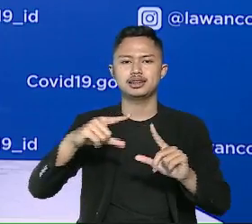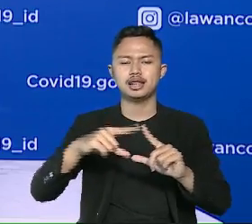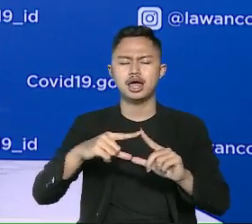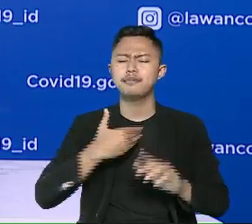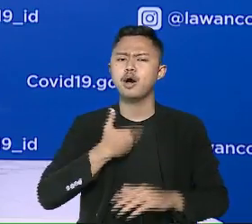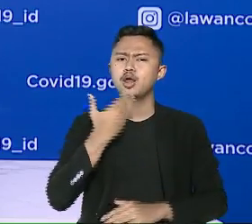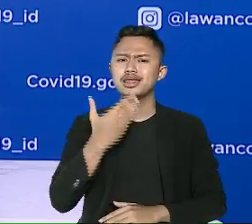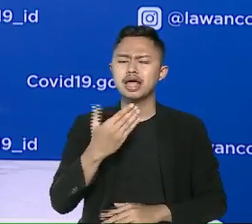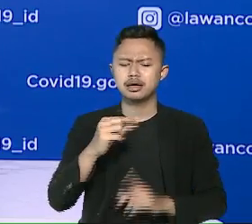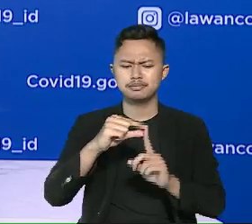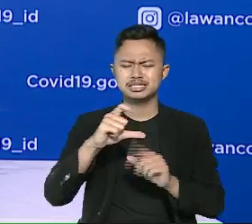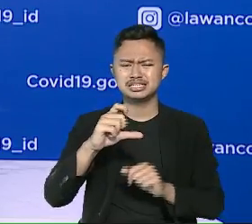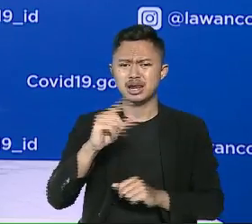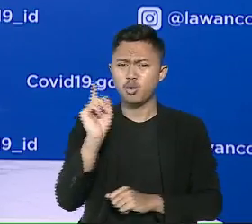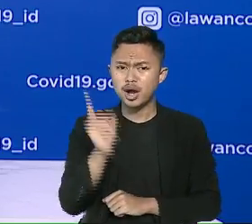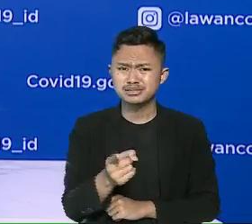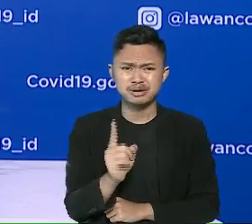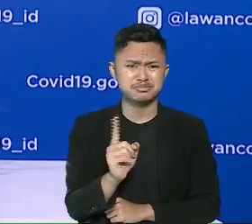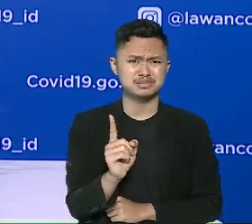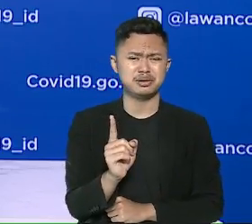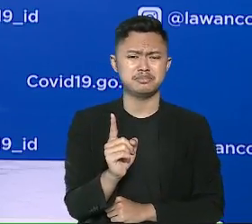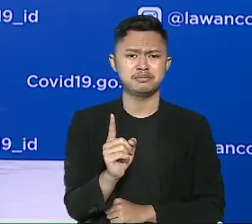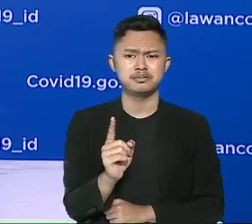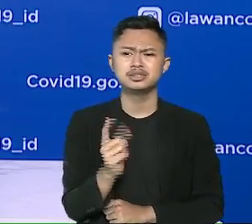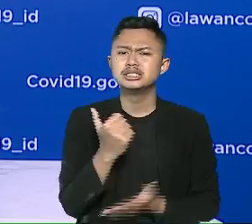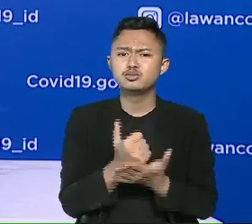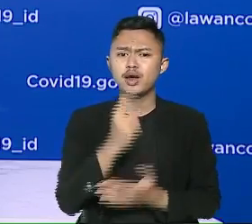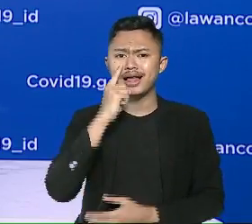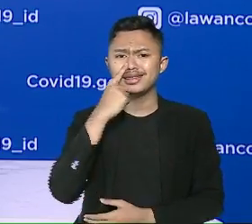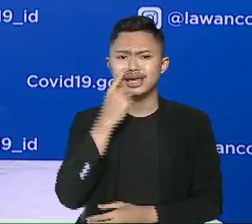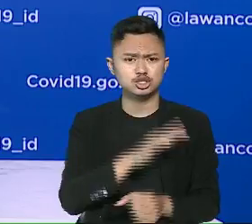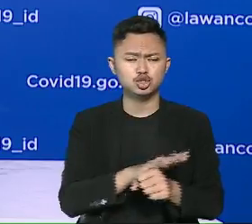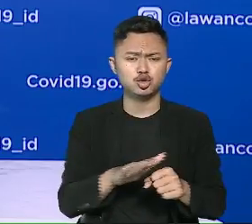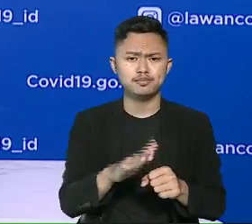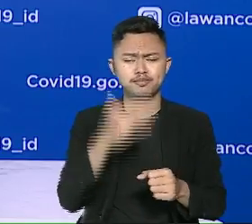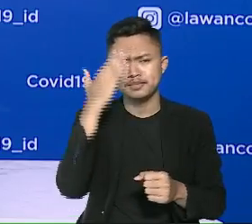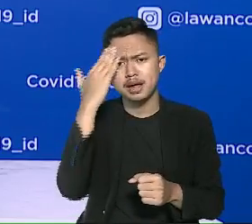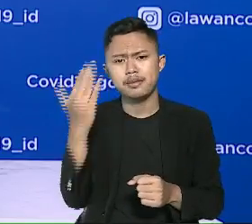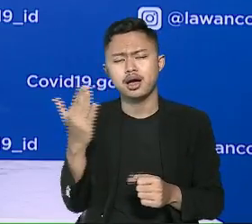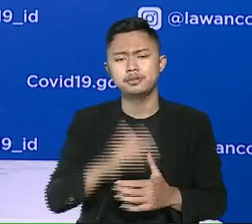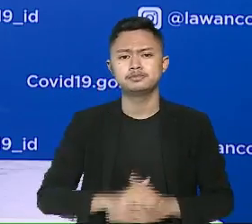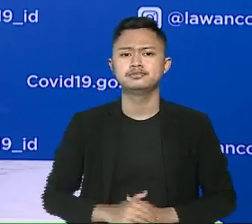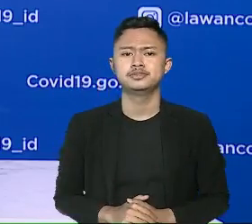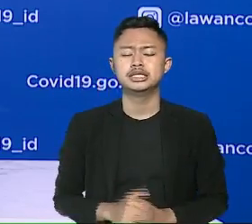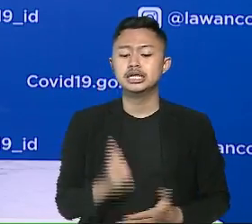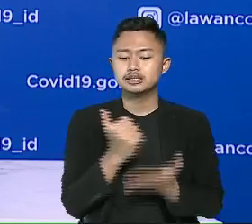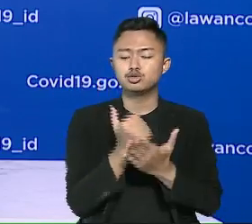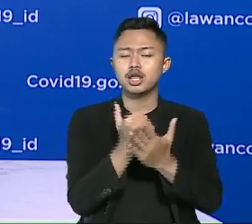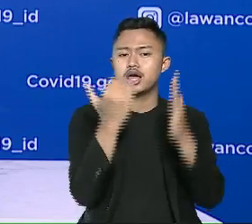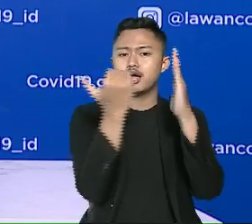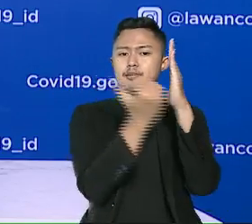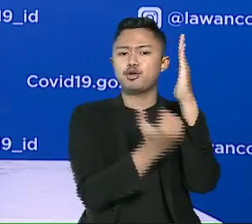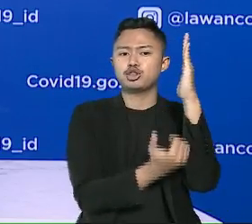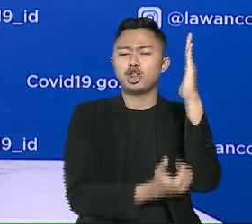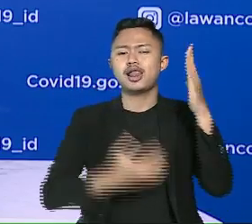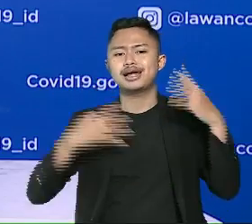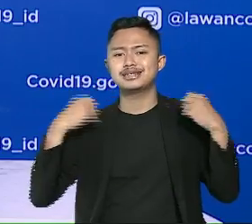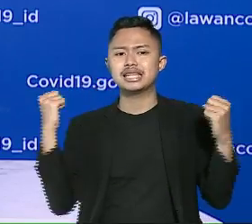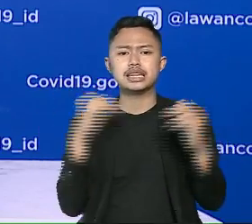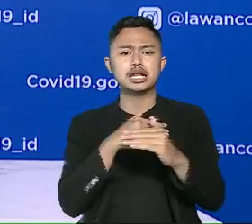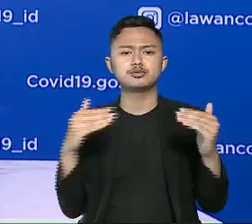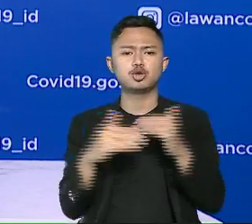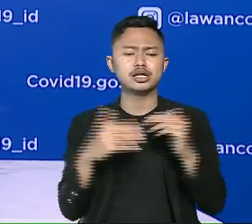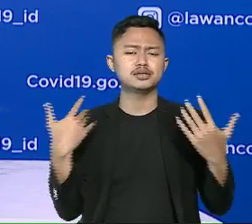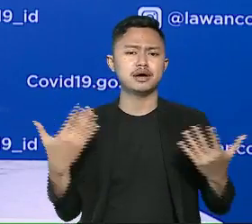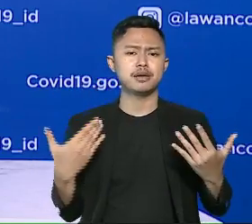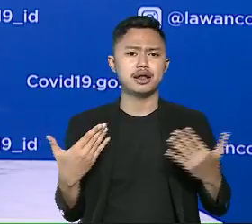moda transportasi? Mengapa tidak cukup dengan antigen saja? Bagaimana sebenarnya ketentuan protokol kesehatan di transportasi? Terima